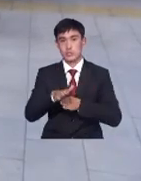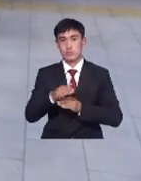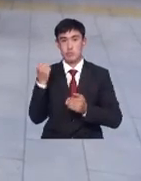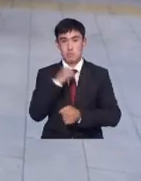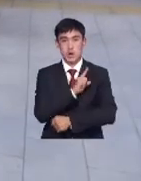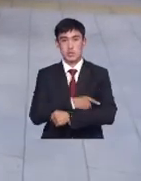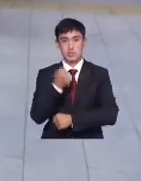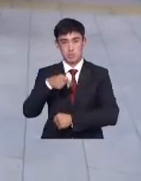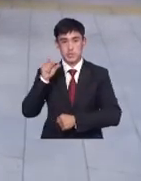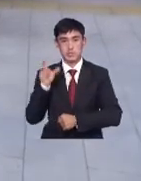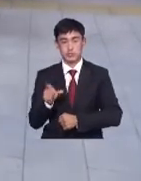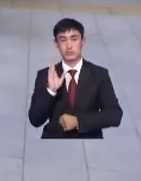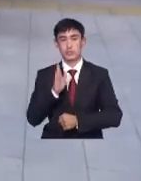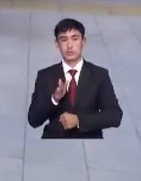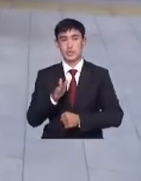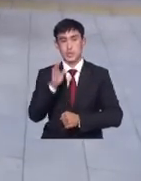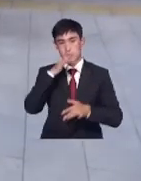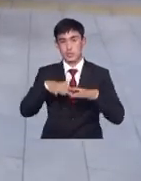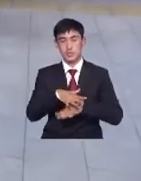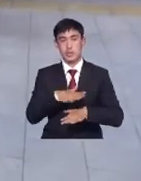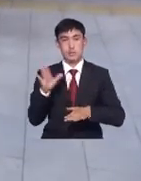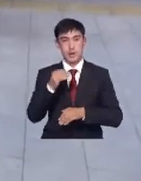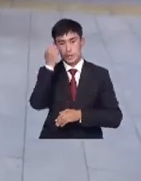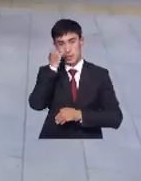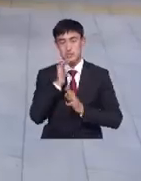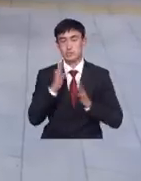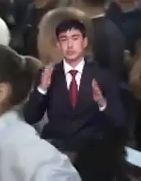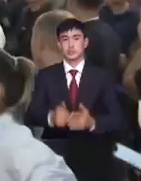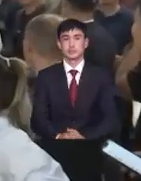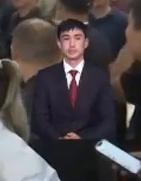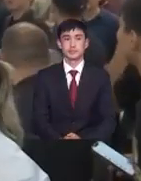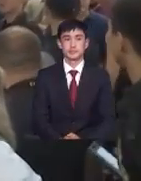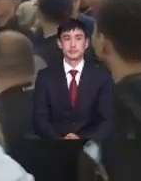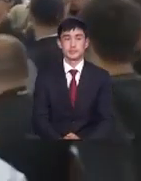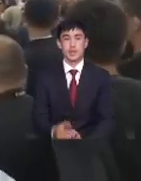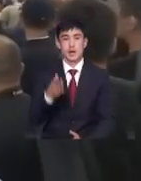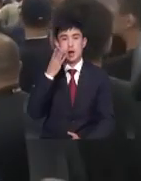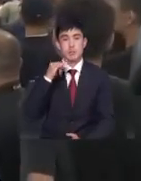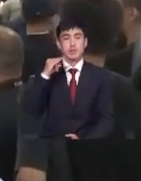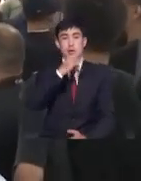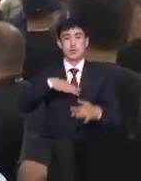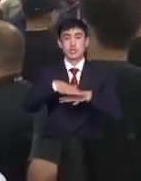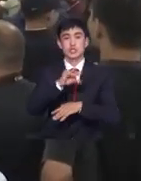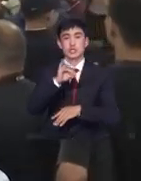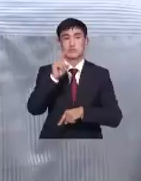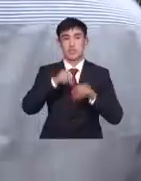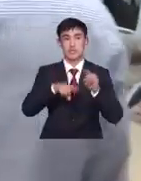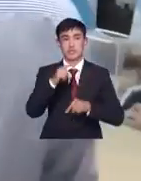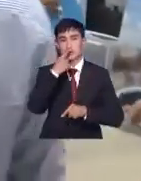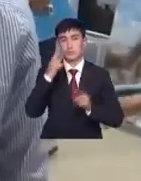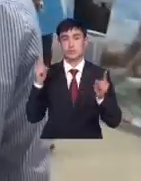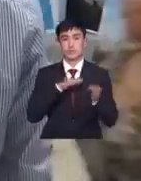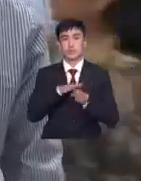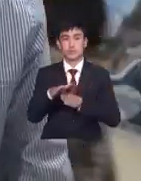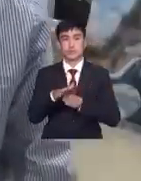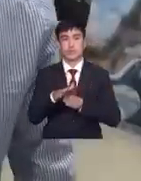демекпін. Осы ел жұртқа қошамет көрсетіп отырған бәріне алғысымыз шексіз. Рахмет айтамыз. Алматы әуежайы Жадраевтың жақындары мен жанкүйерлеріне лық